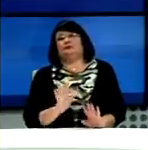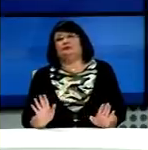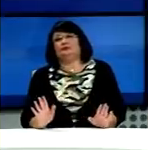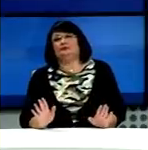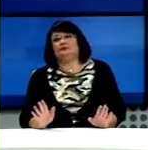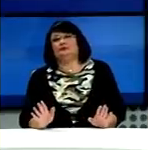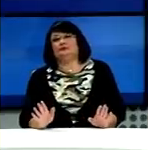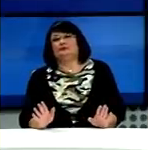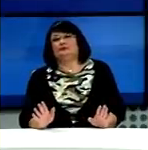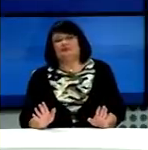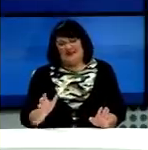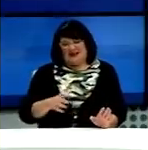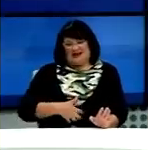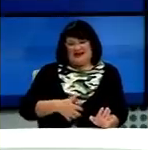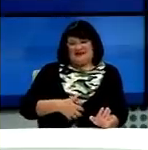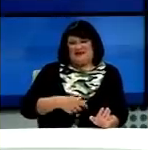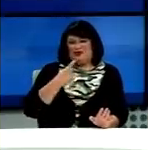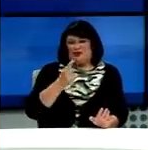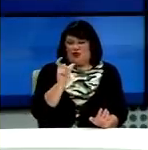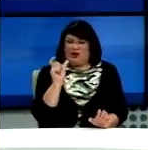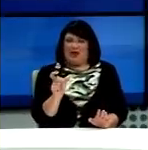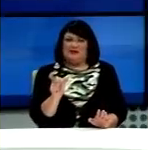επιτραπεί η έκφραση,